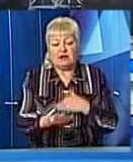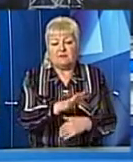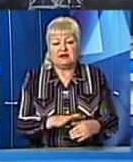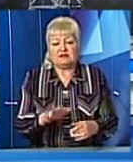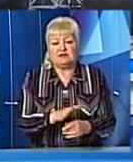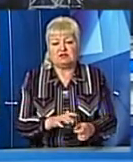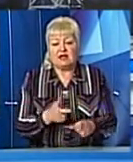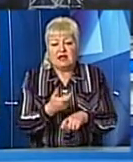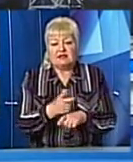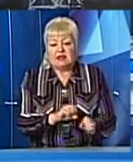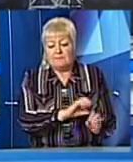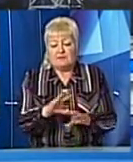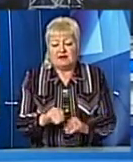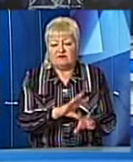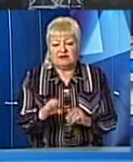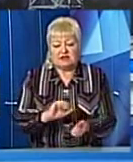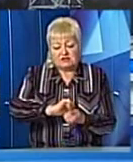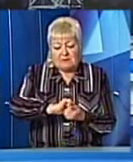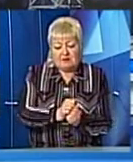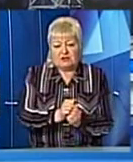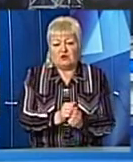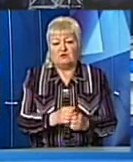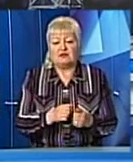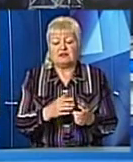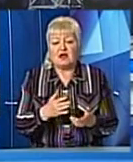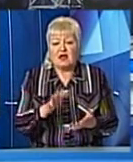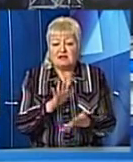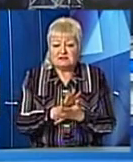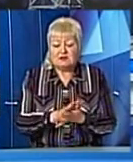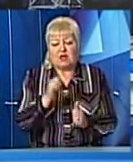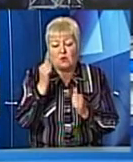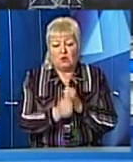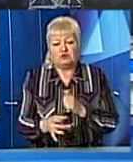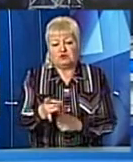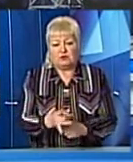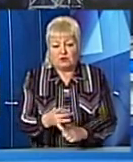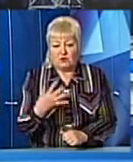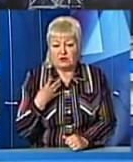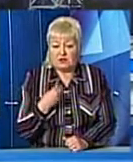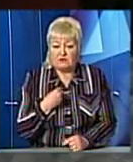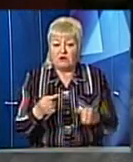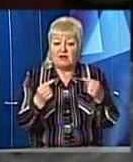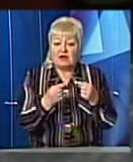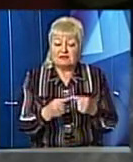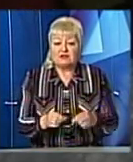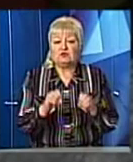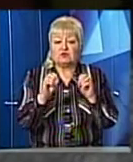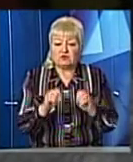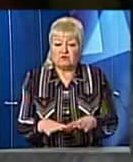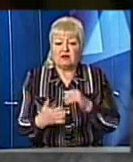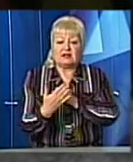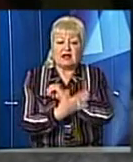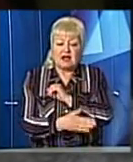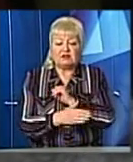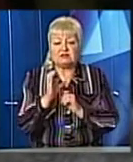для перевантаження та брикетування твердих побутових відходів у кожному районі Львова. Згідно з ухвалою, із